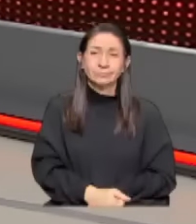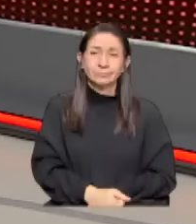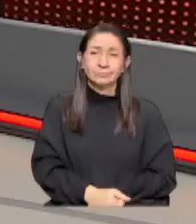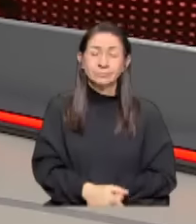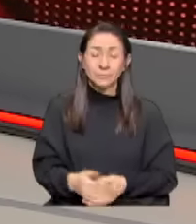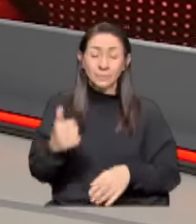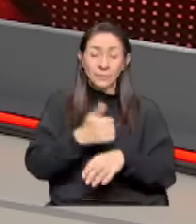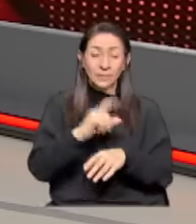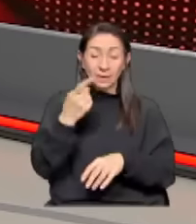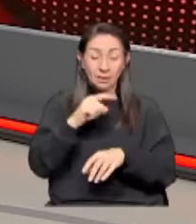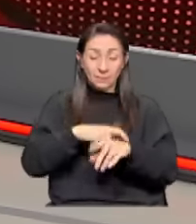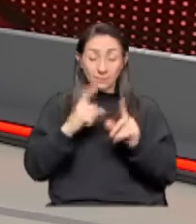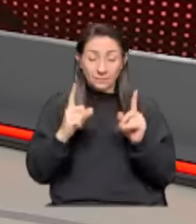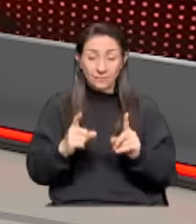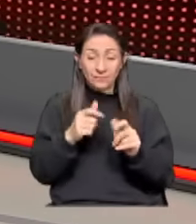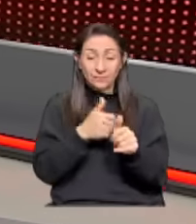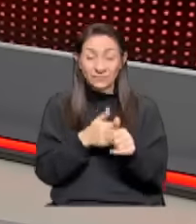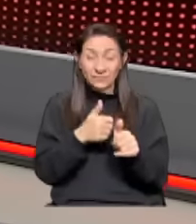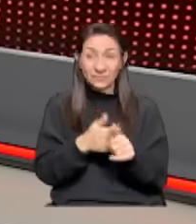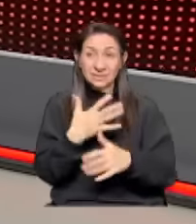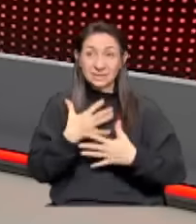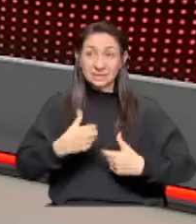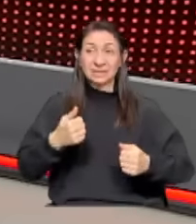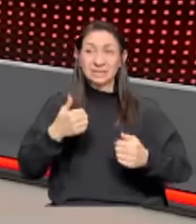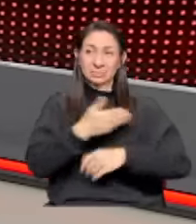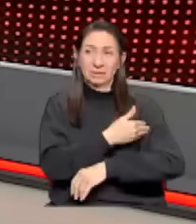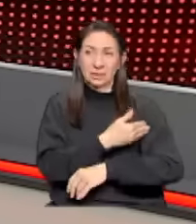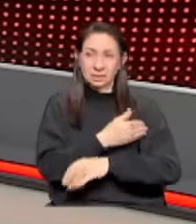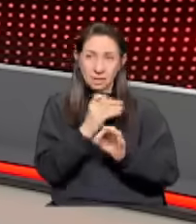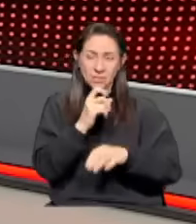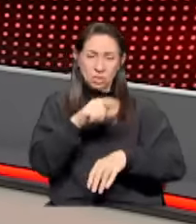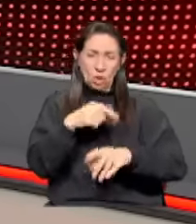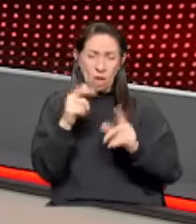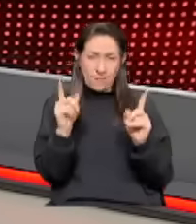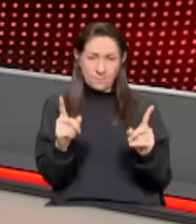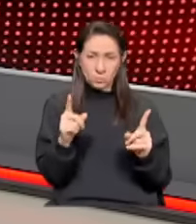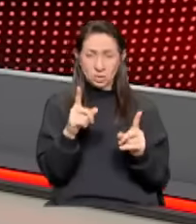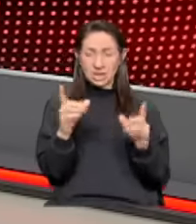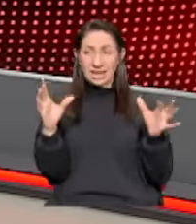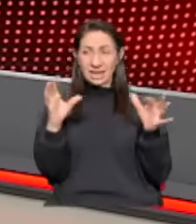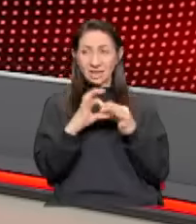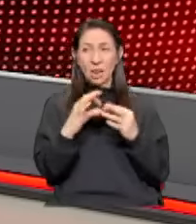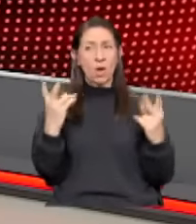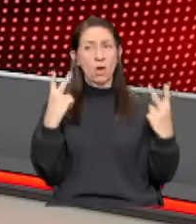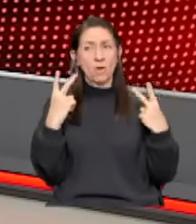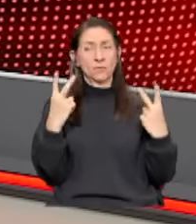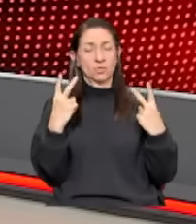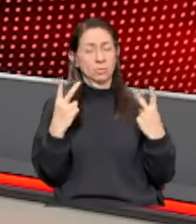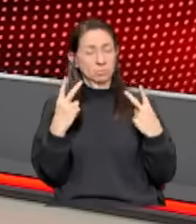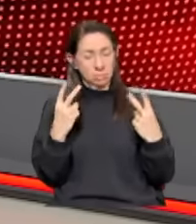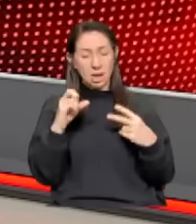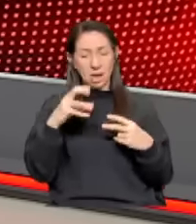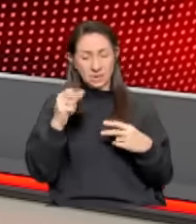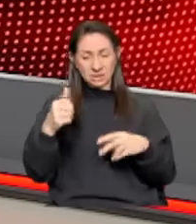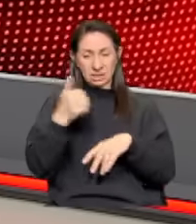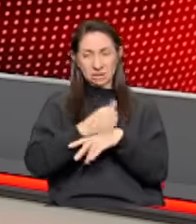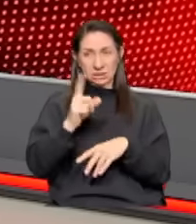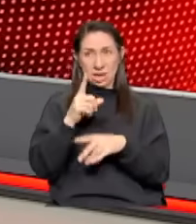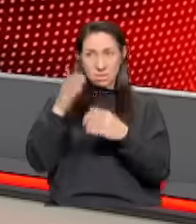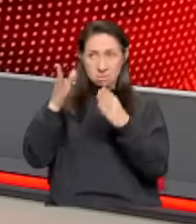Efendim, iktidar dönemlerindeki referansları sağlık hizmetleriydi. Bir dönem bununla ilgili övgüler aldılar. AK Parti